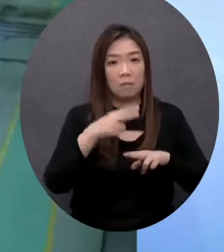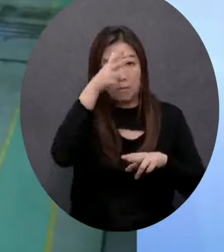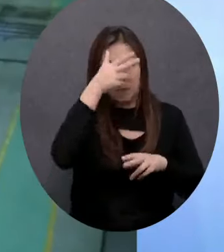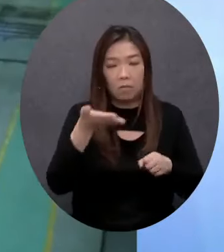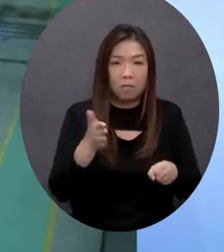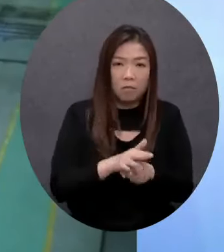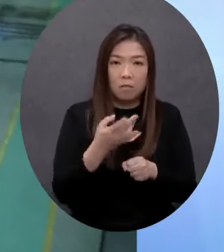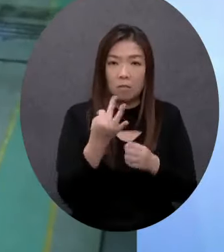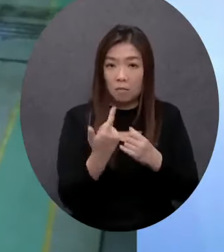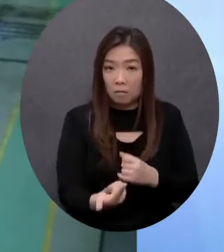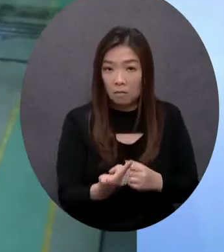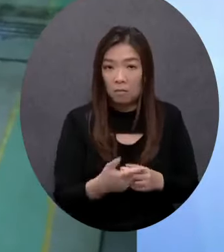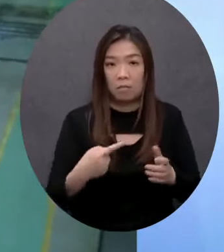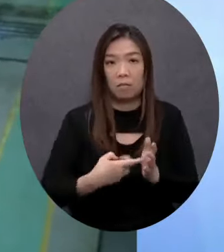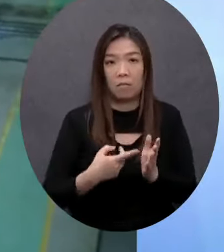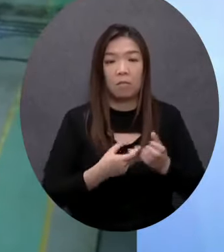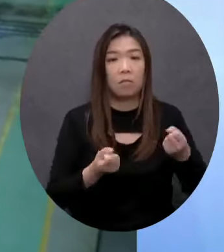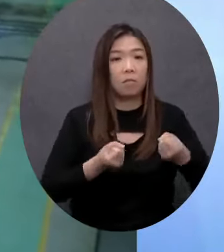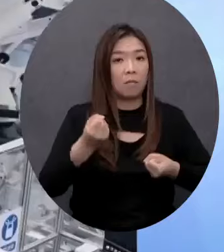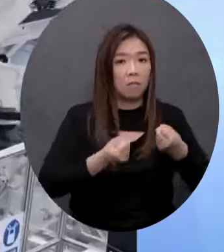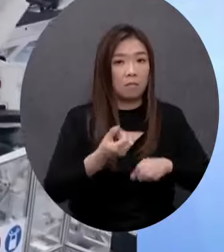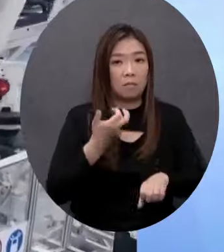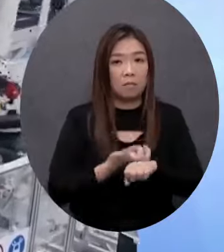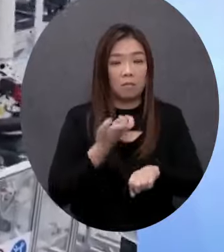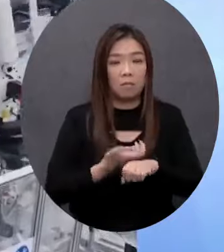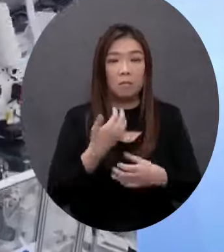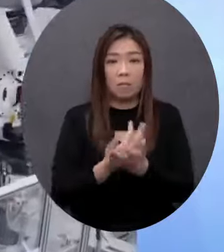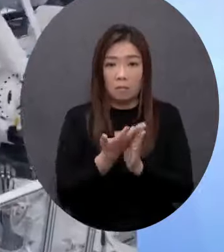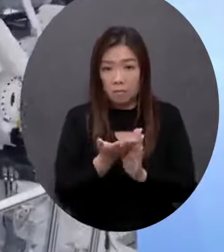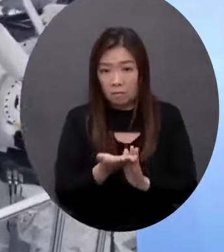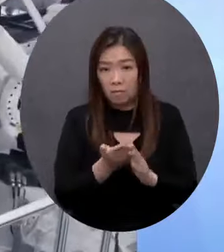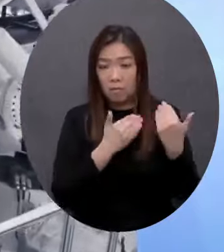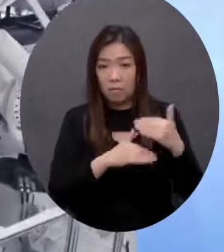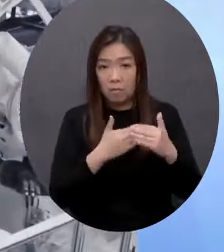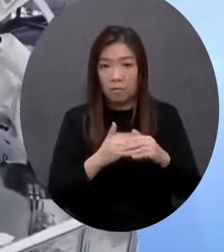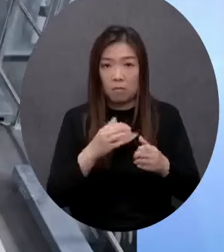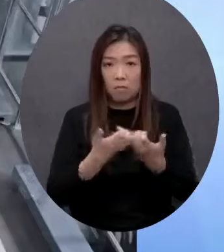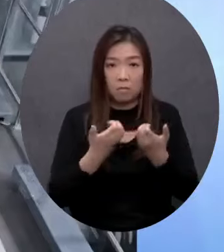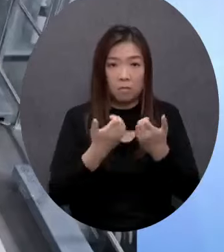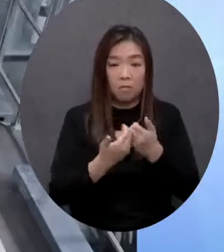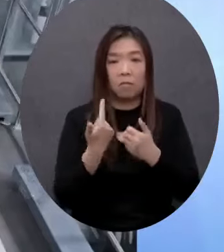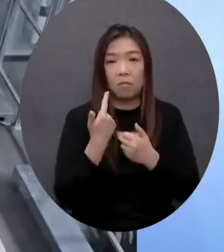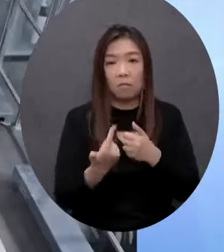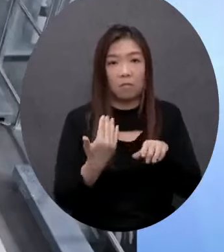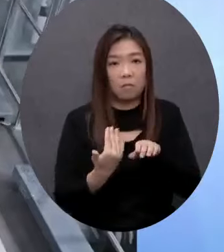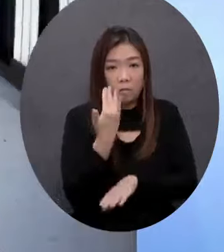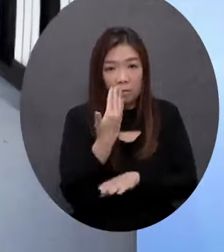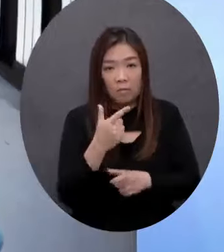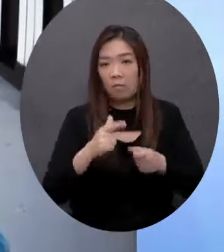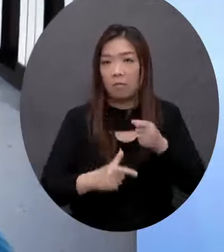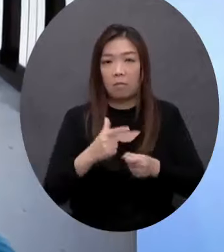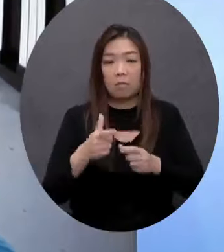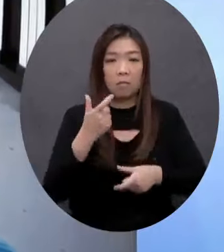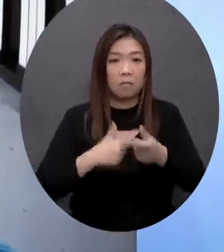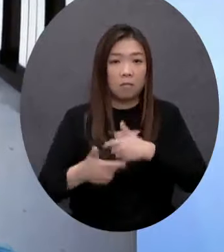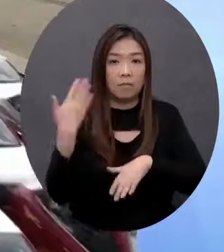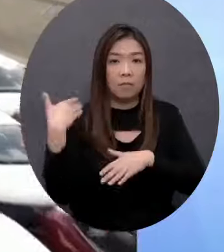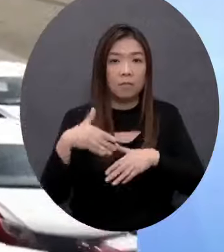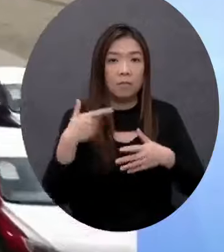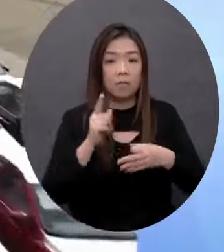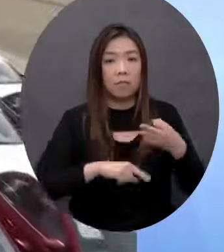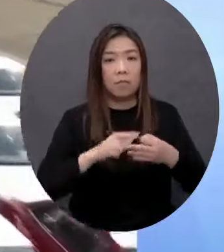之下，电动车和钢铁等商品供过于求，导致不公平贸易。之前已经向习近平